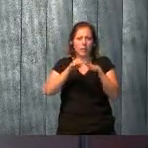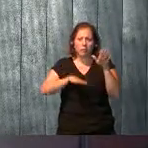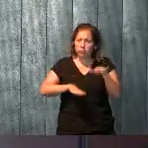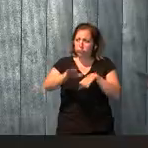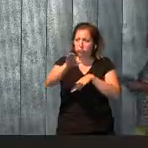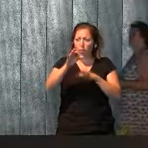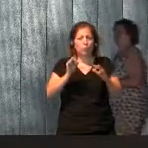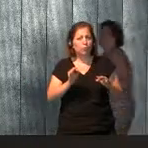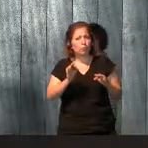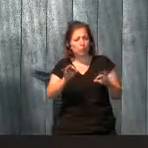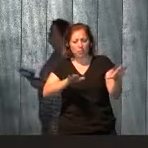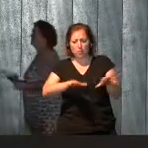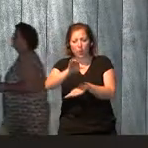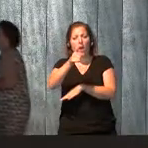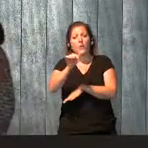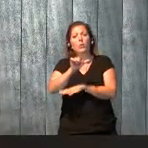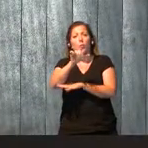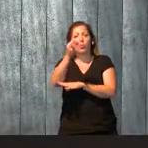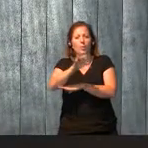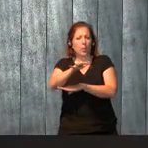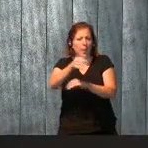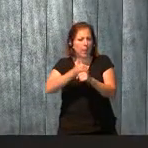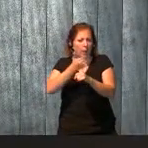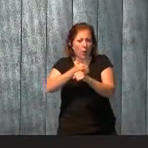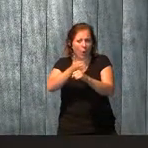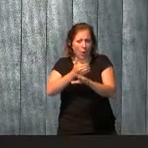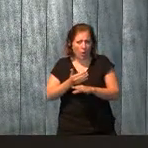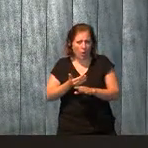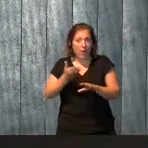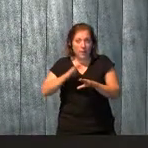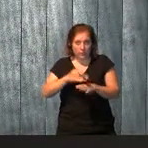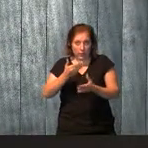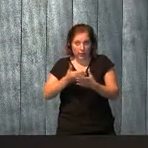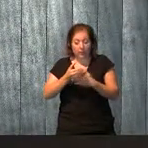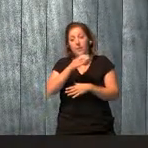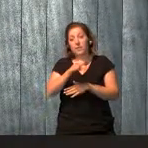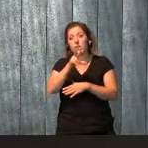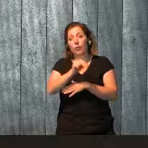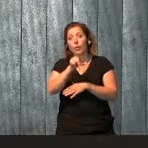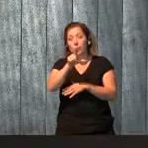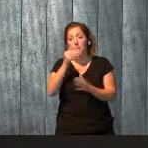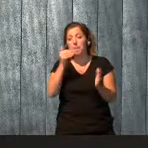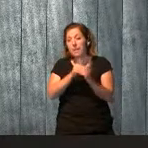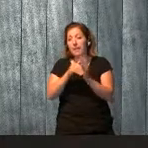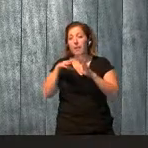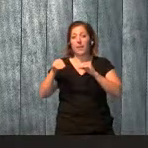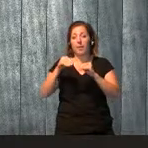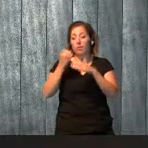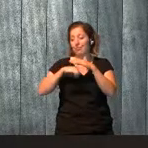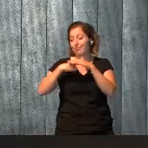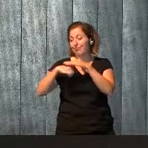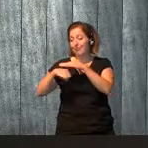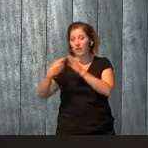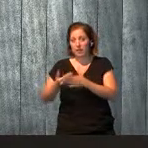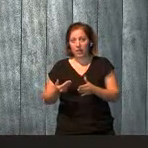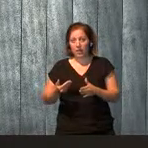del 1.2% anual, pero significa 132.000 habitantes año, hay gente en Bogotá que dice, no, pero es